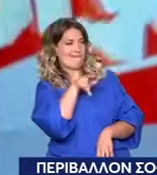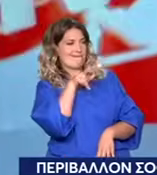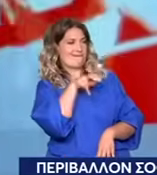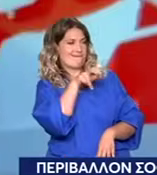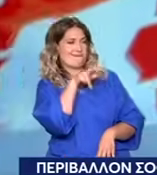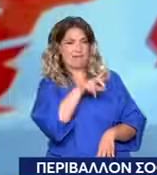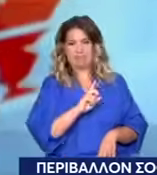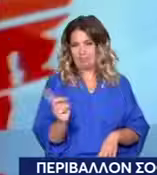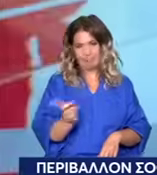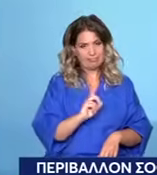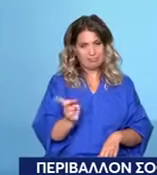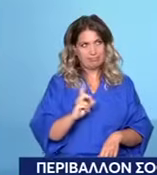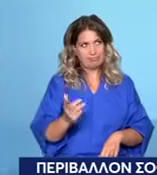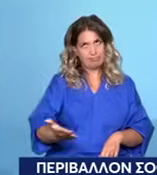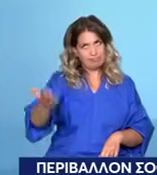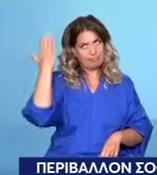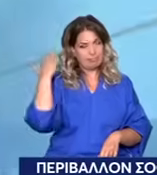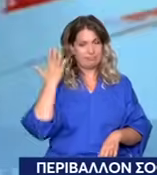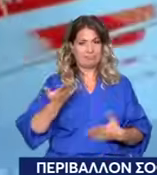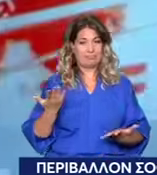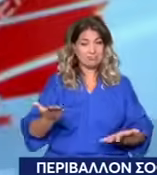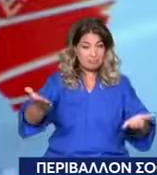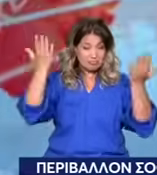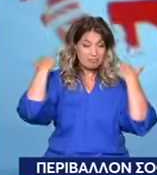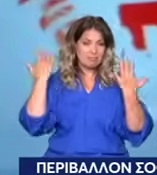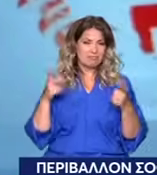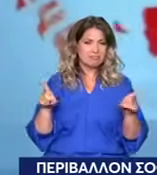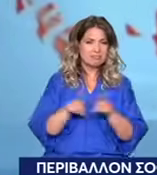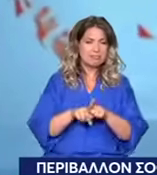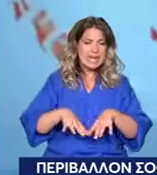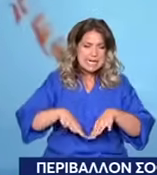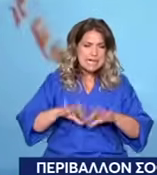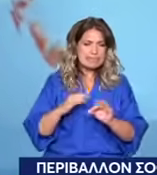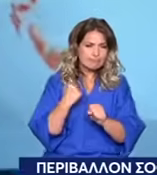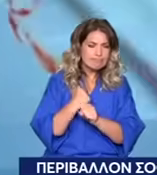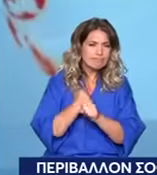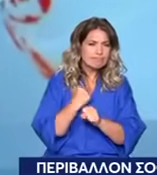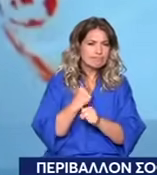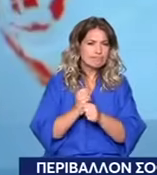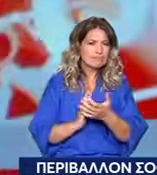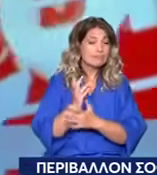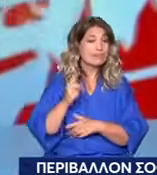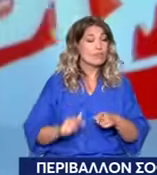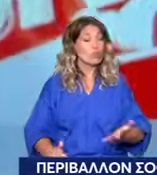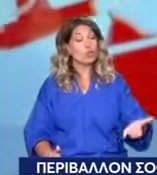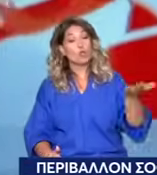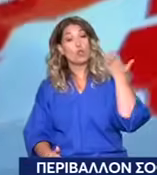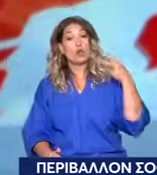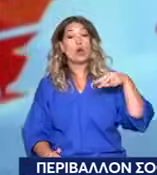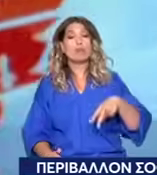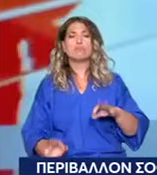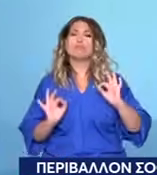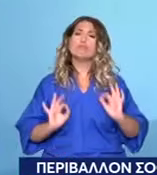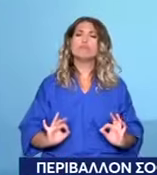δεκαετία και παραπάνω βρεθήκαμε και άρχισαμε να έχουμε την κοινή μας ζωή. Ο Λίτρας τότε ήταν ένας